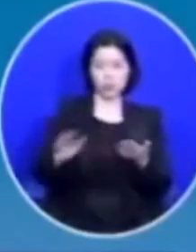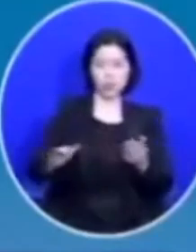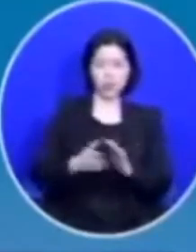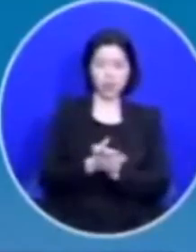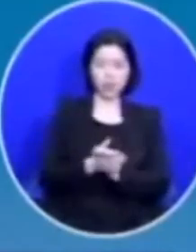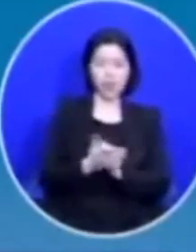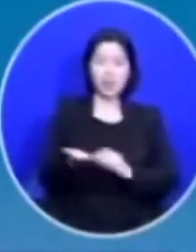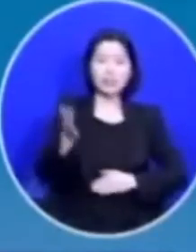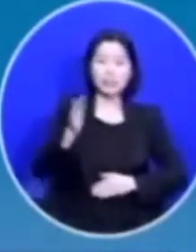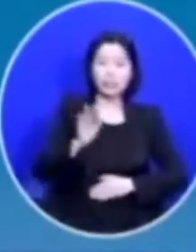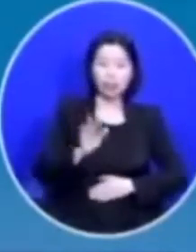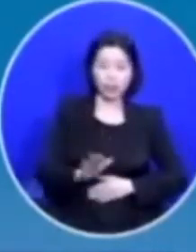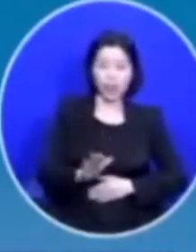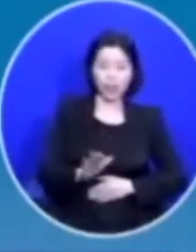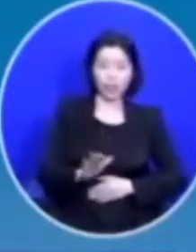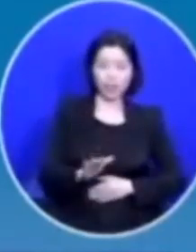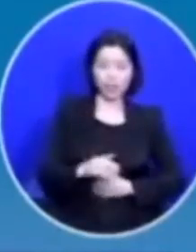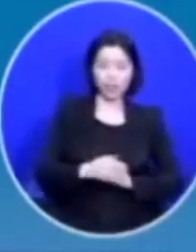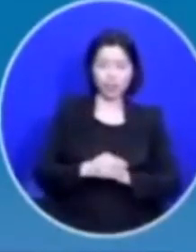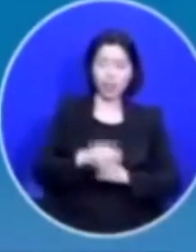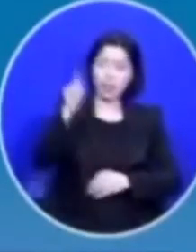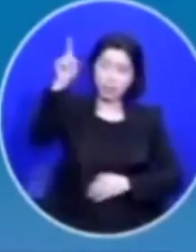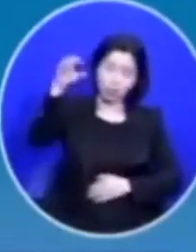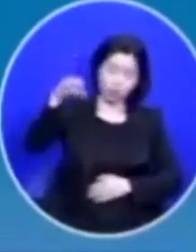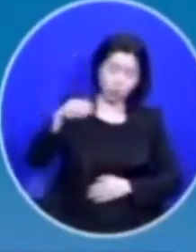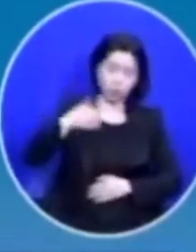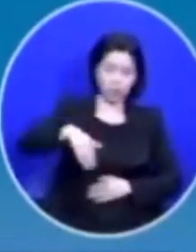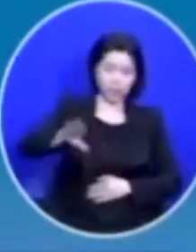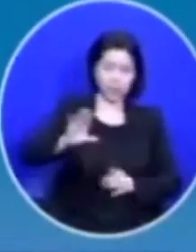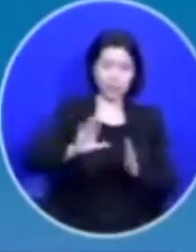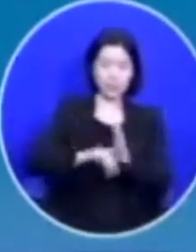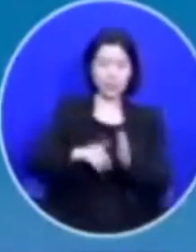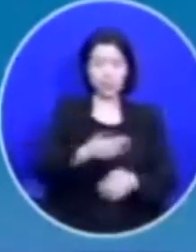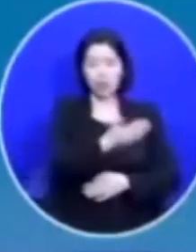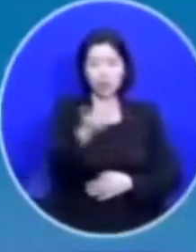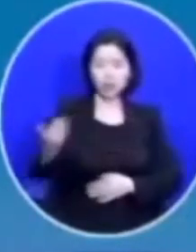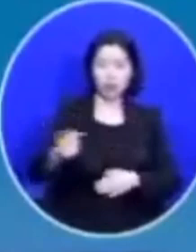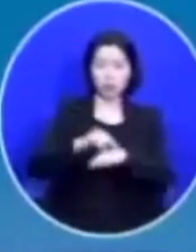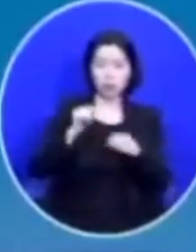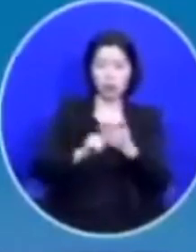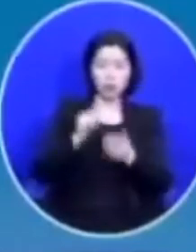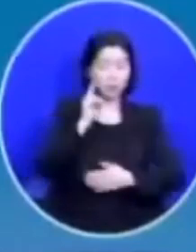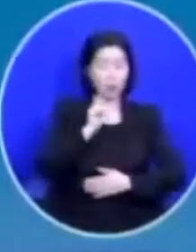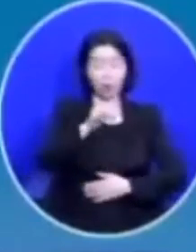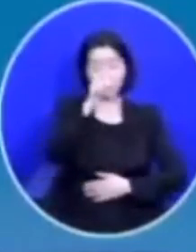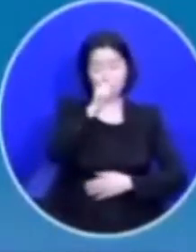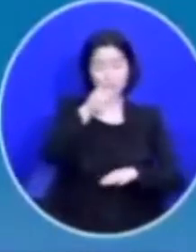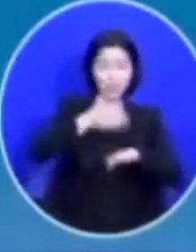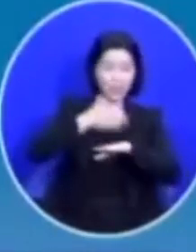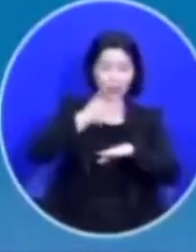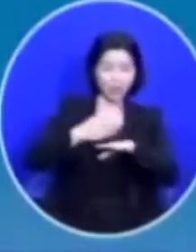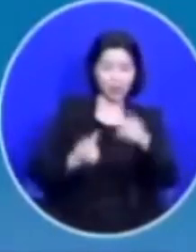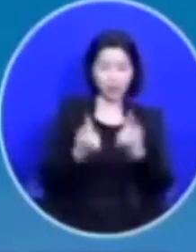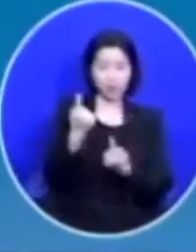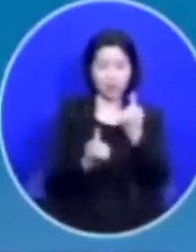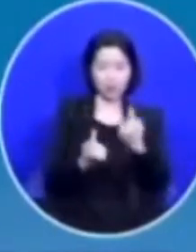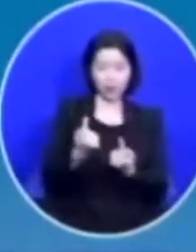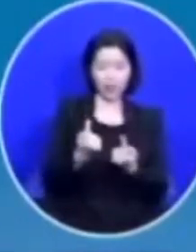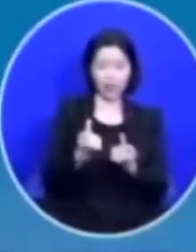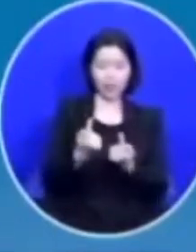그러나 천국에 갔을 때 여러분의 마음이 너무 좋고 너무 감사한 것보다